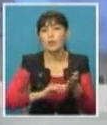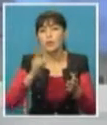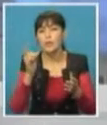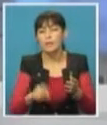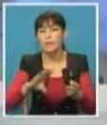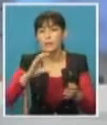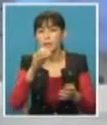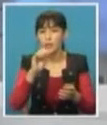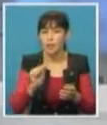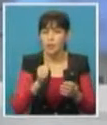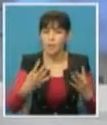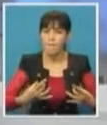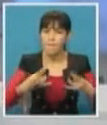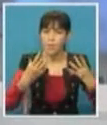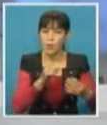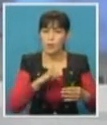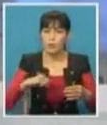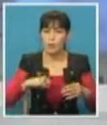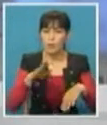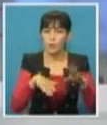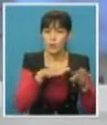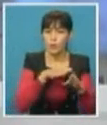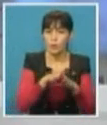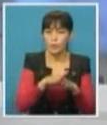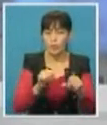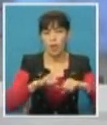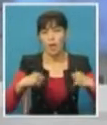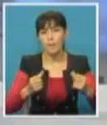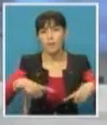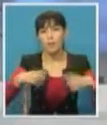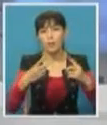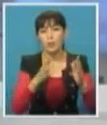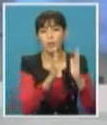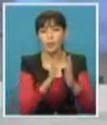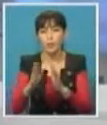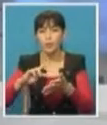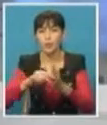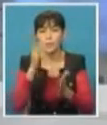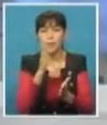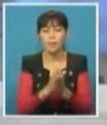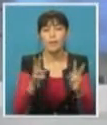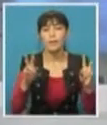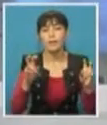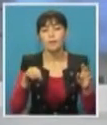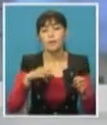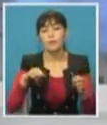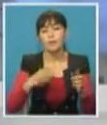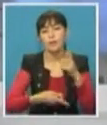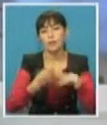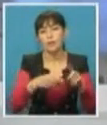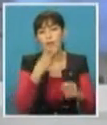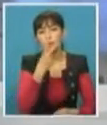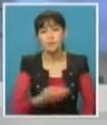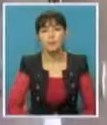Журналист-публицист Саттар Асқарұлының мерейтойын өз деңгейінде атап өту үшін комиссия құрылып, жүйелі жоспар түзілген. Тақырыпты түркістандық тілшіміз